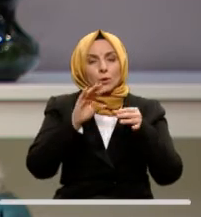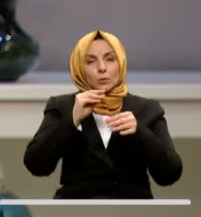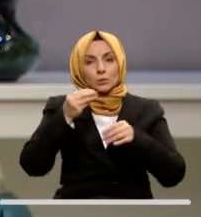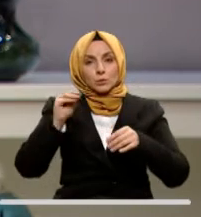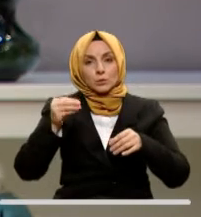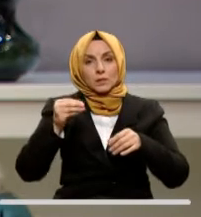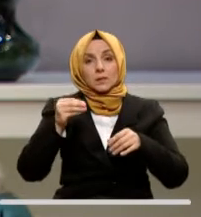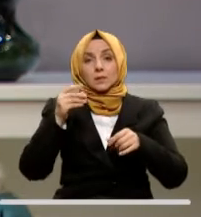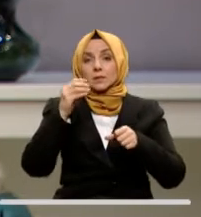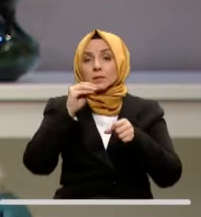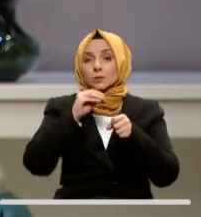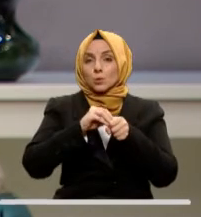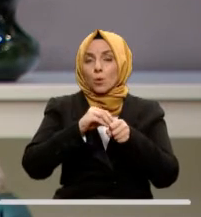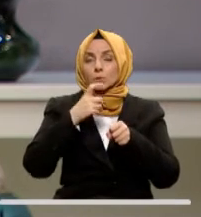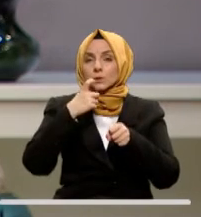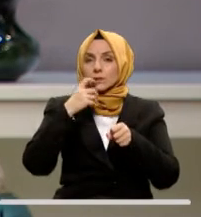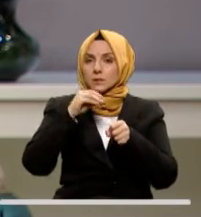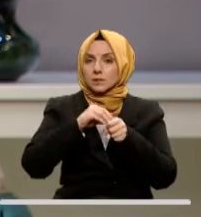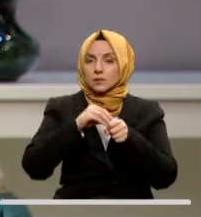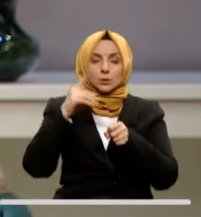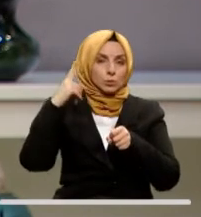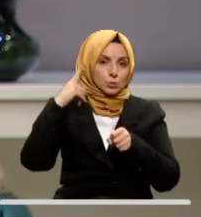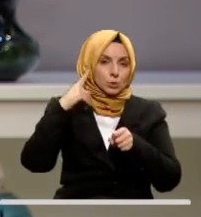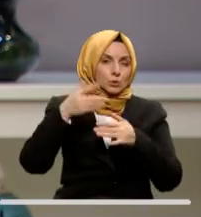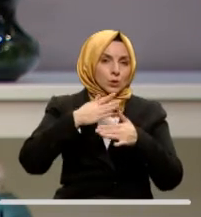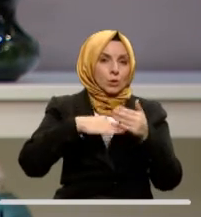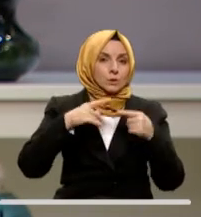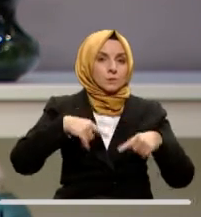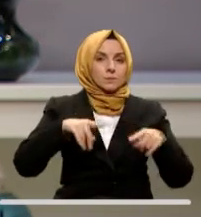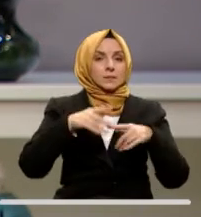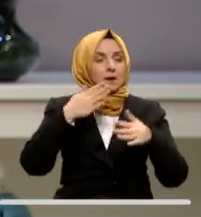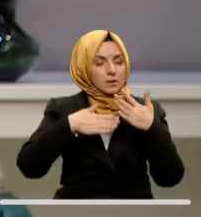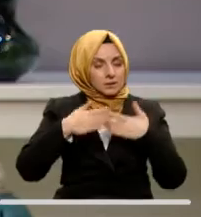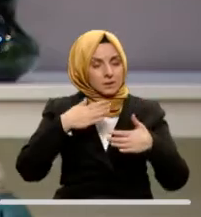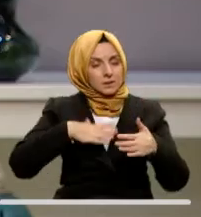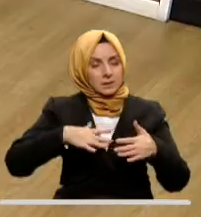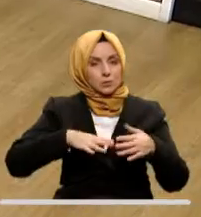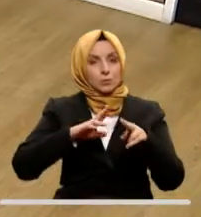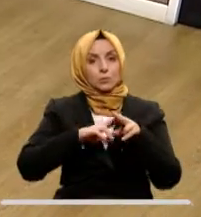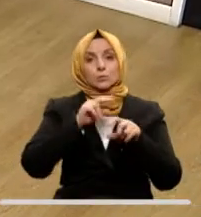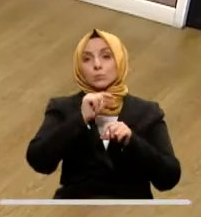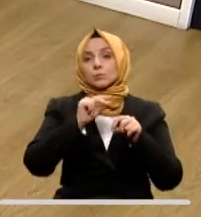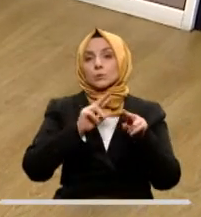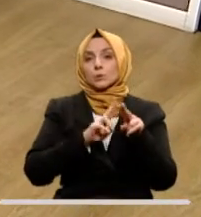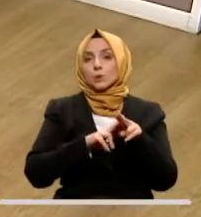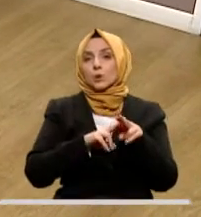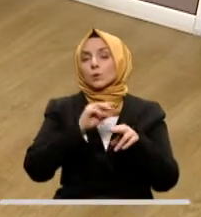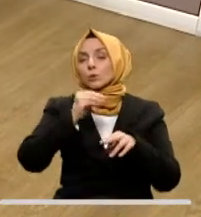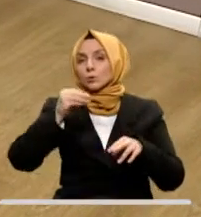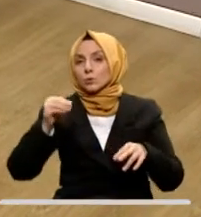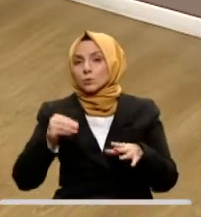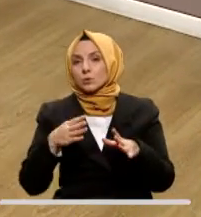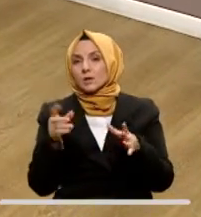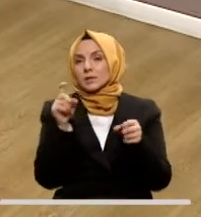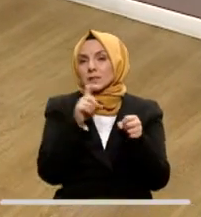kızılayında Sizlerin de bu alanda çalışmalarımız var Biliyoruz şimdi önce Bize biraz anlatın istiyoruz nedir Kök hücre nakli ve benzeri